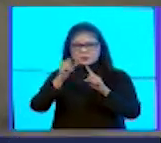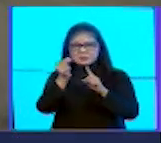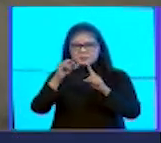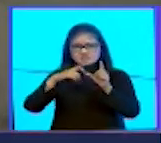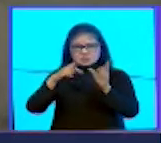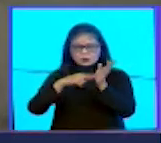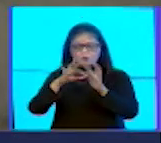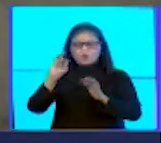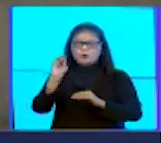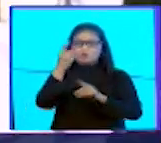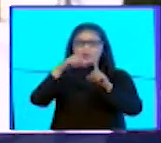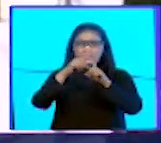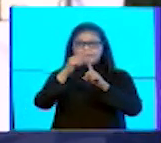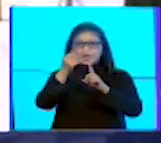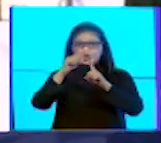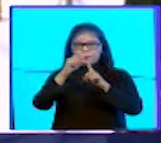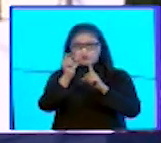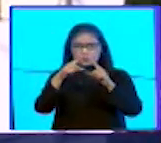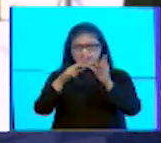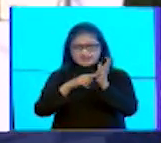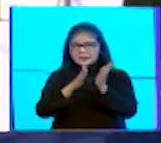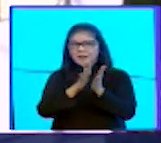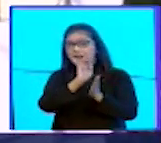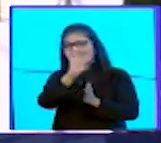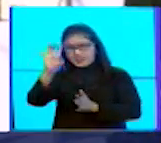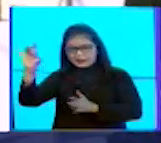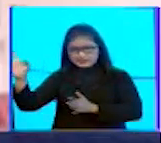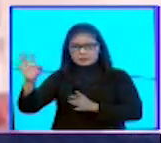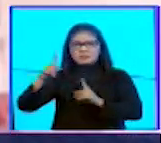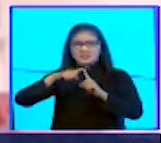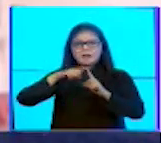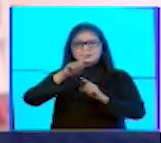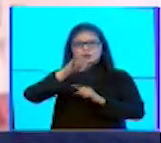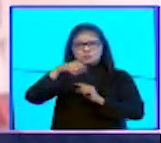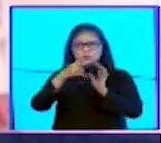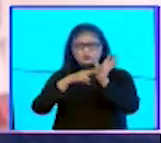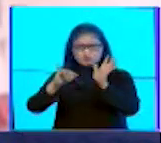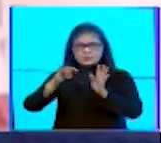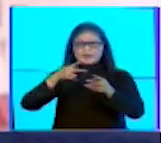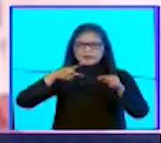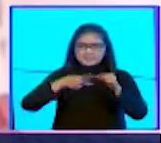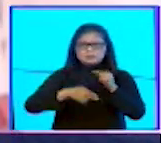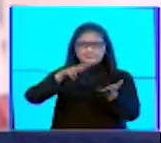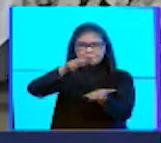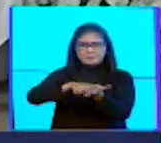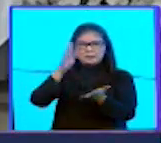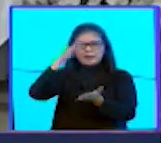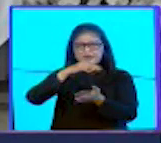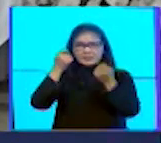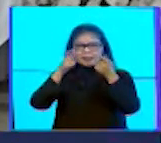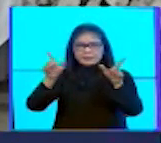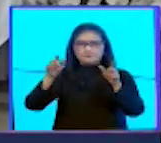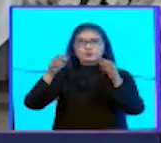Menteri Kabinet dan sejumlah pejabat lainnya. Tanggal 1 Juni resmi ditetapkan sebagai Hari Libur Nasional, memperingati lahirnya